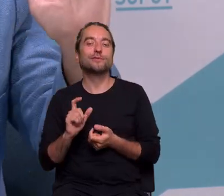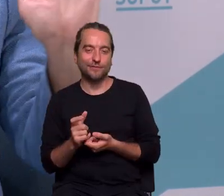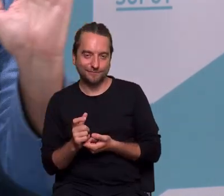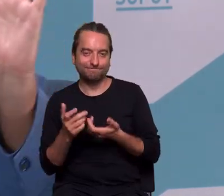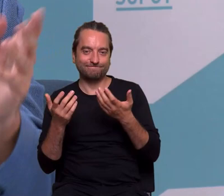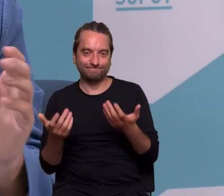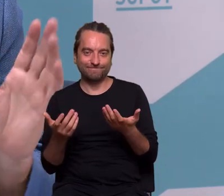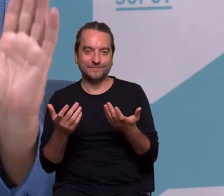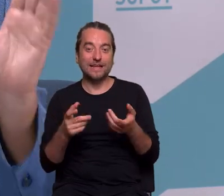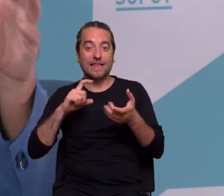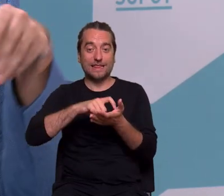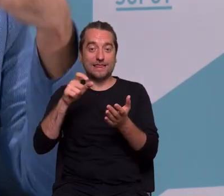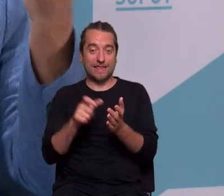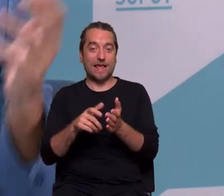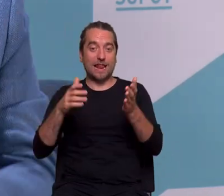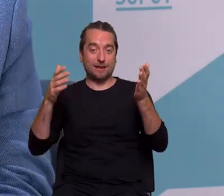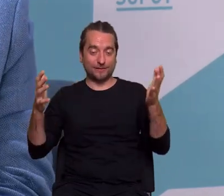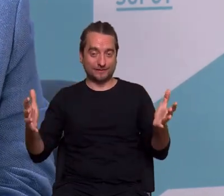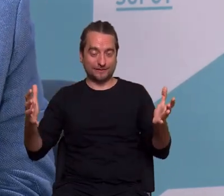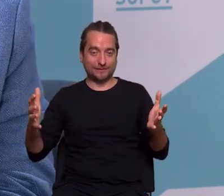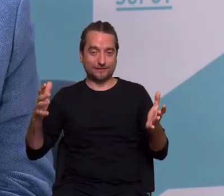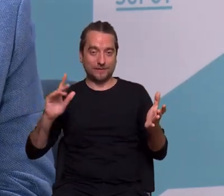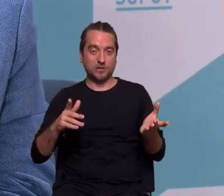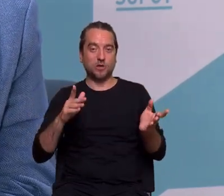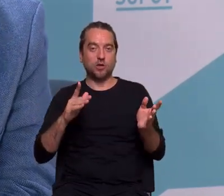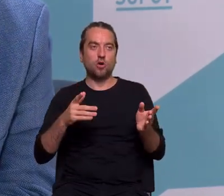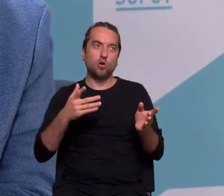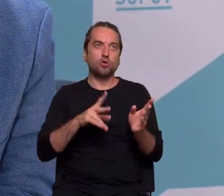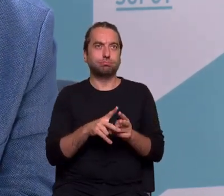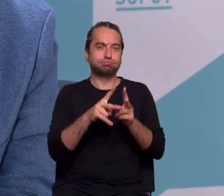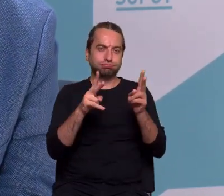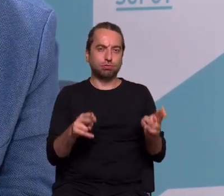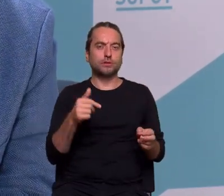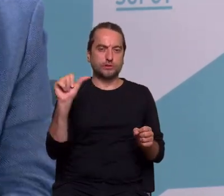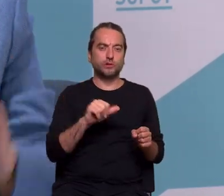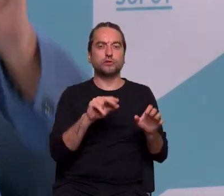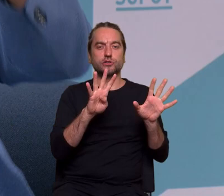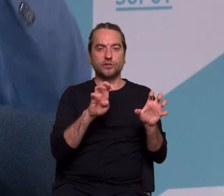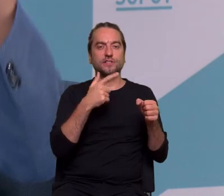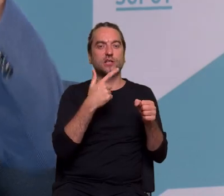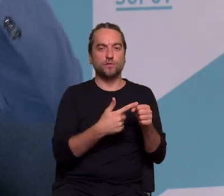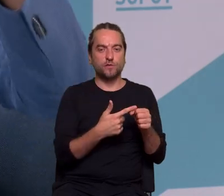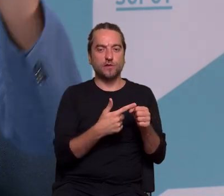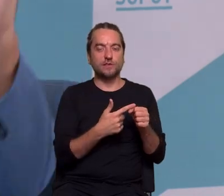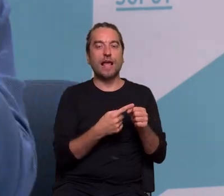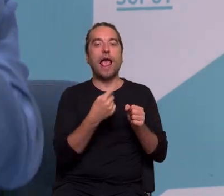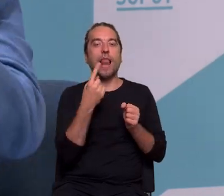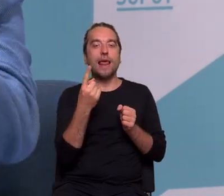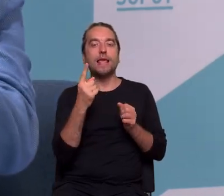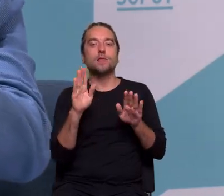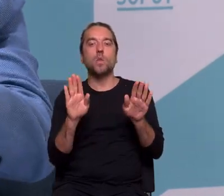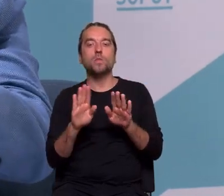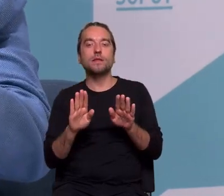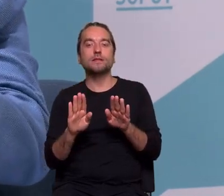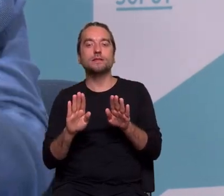znaczy sala została przywrócona do takiego stanu z dwudziestolecia międzywojennego, ale w jednym miejscu